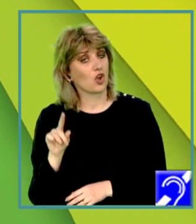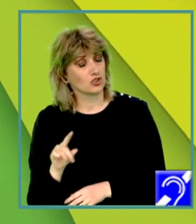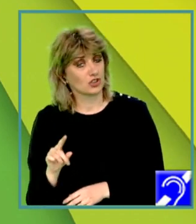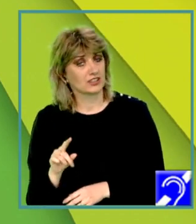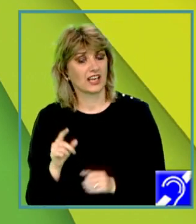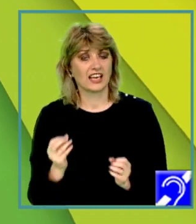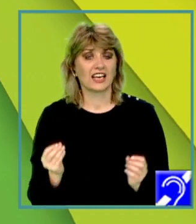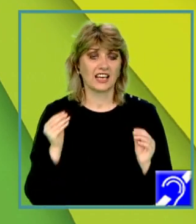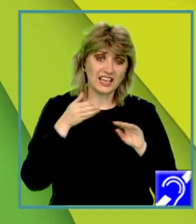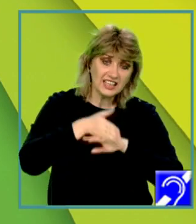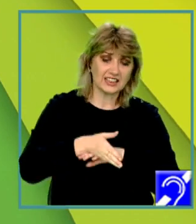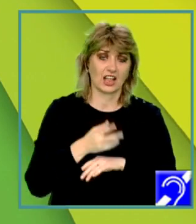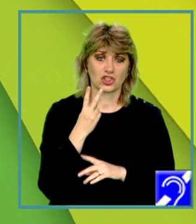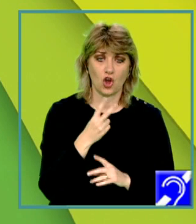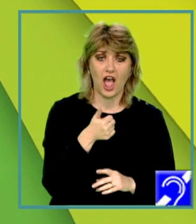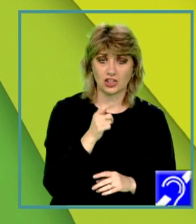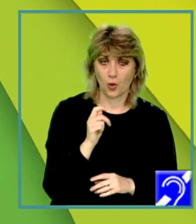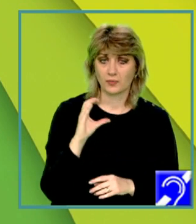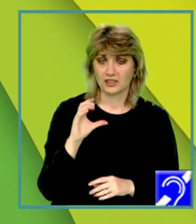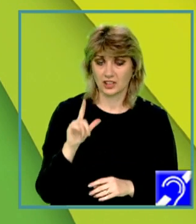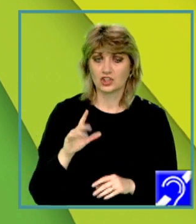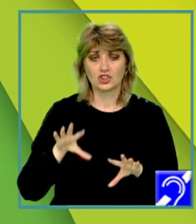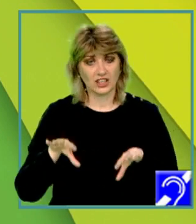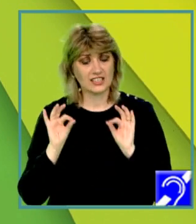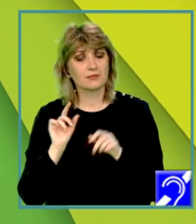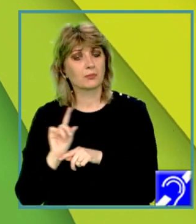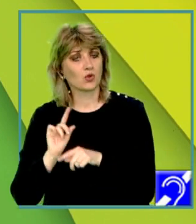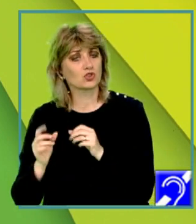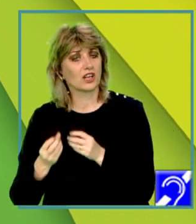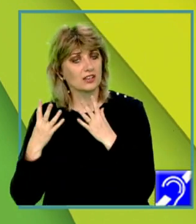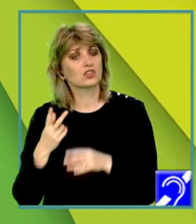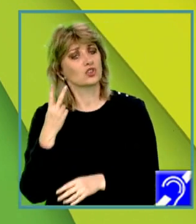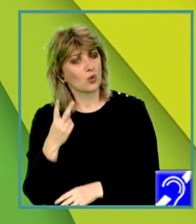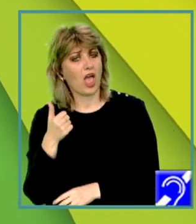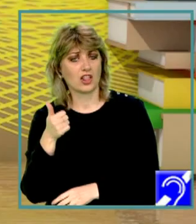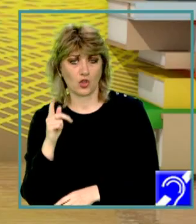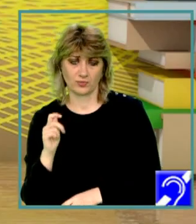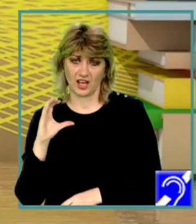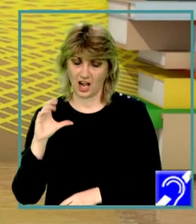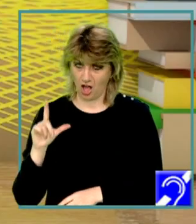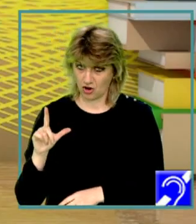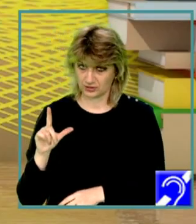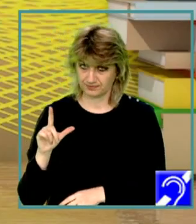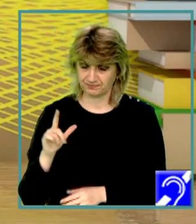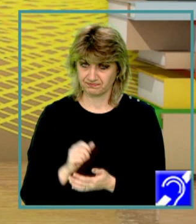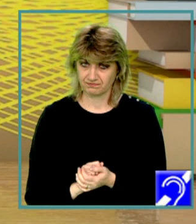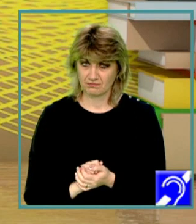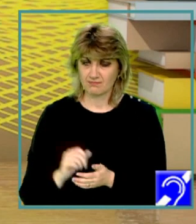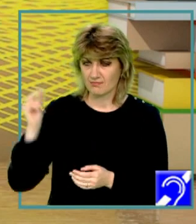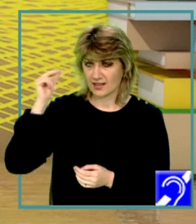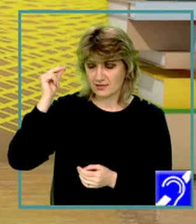reacție intră doi atomi de clor și regăsim în produșii de reacție doi atomi de clor exersăm